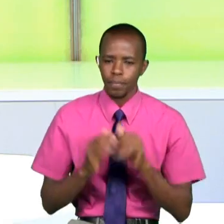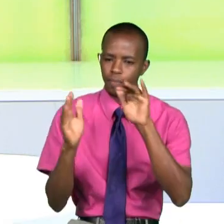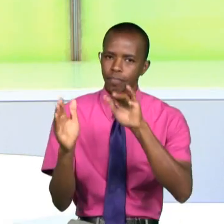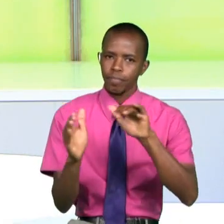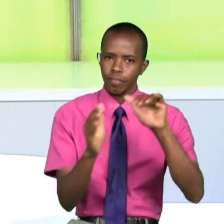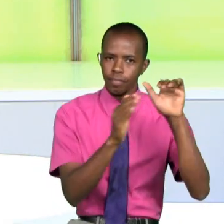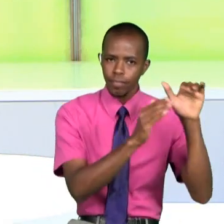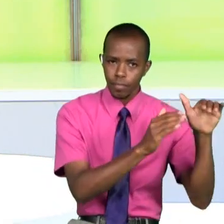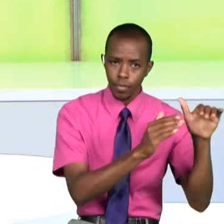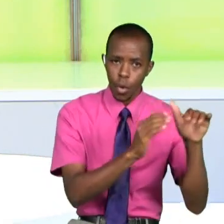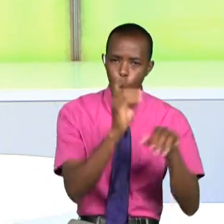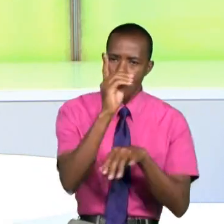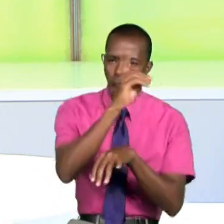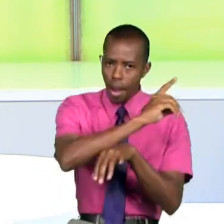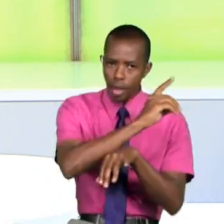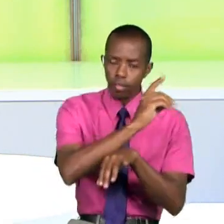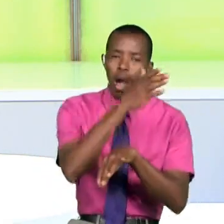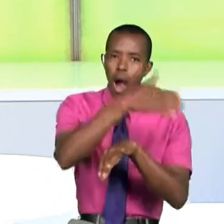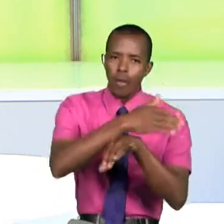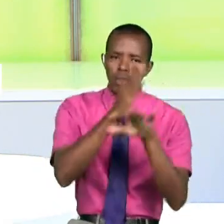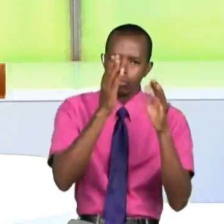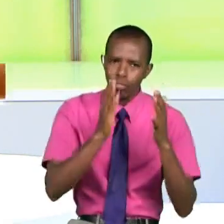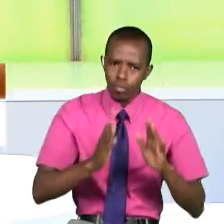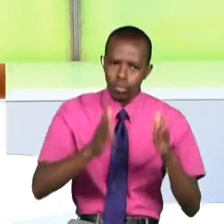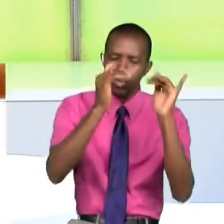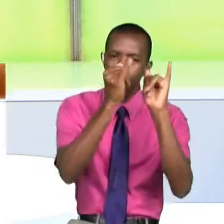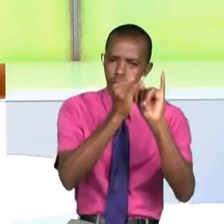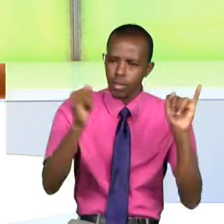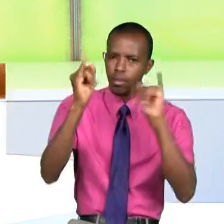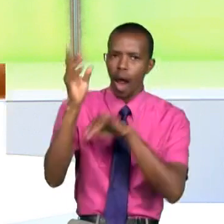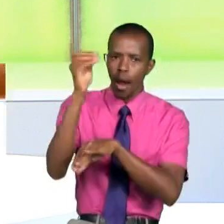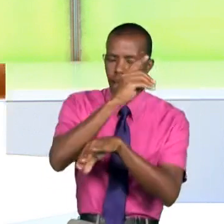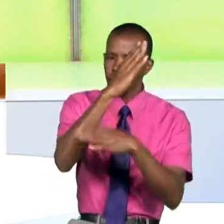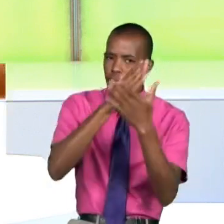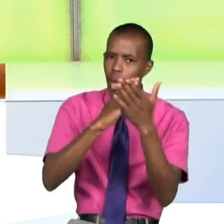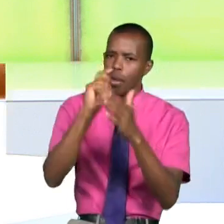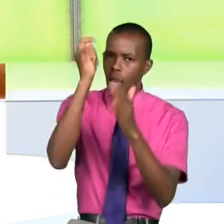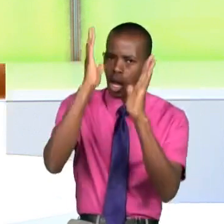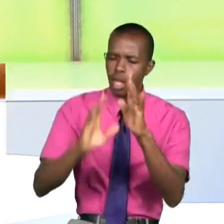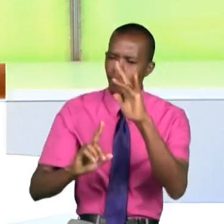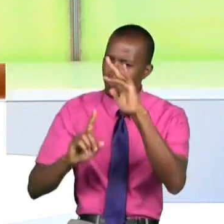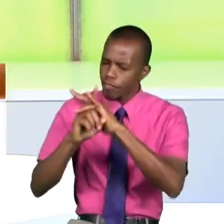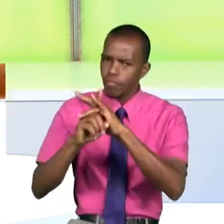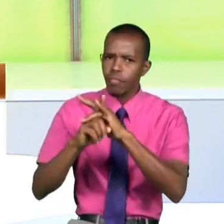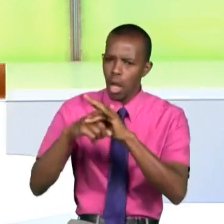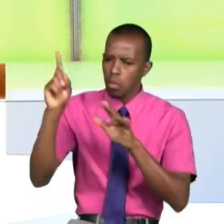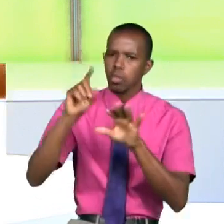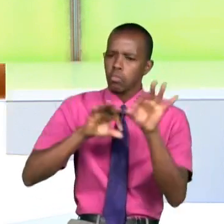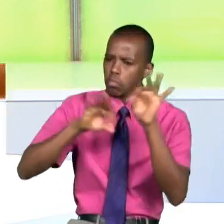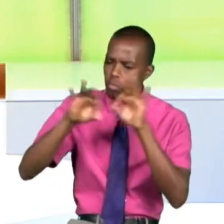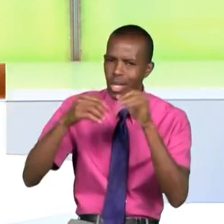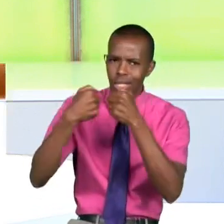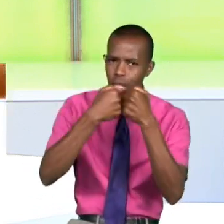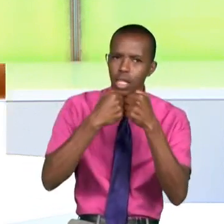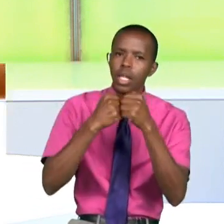Na tukisonga mbele ni kwamba siku moja tu baada ya maadhimisho ya siku kuu ya Madaraka, baadhi ya wananchi wamejitokeza na kutoa hisia changamano